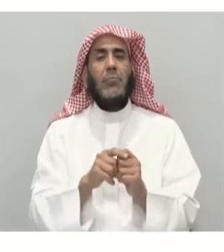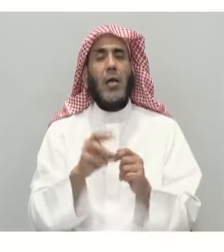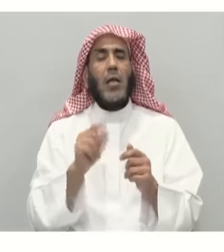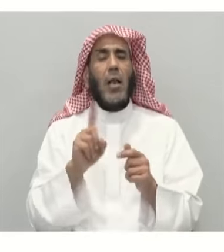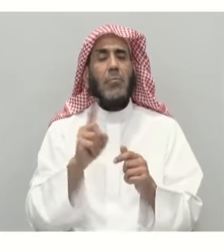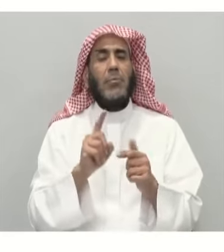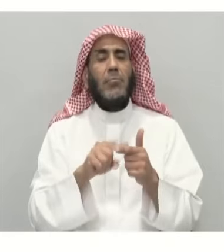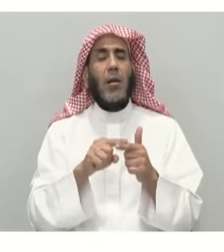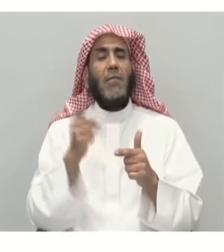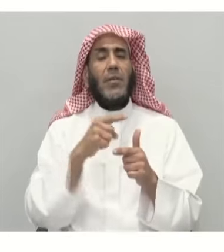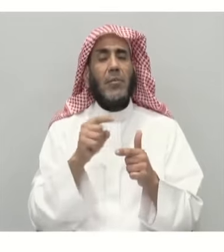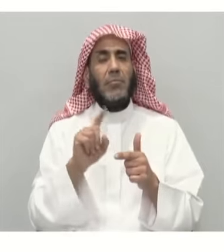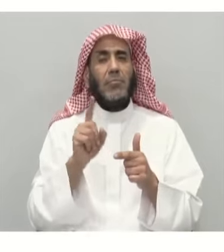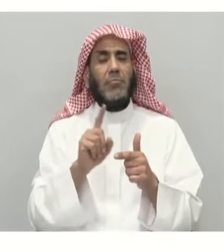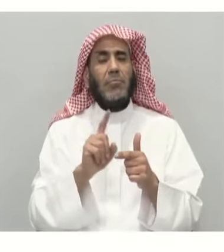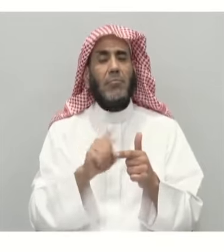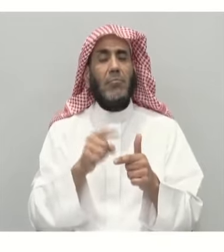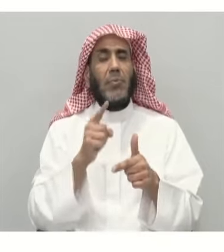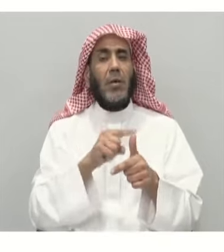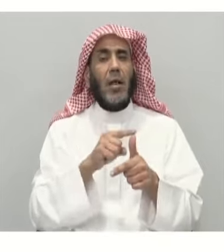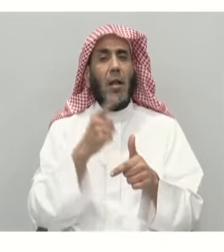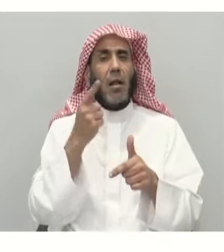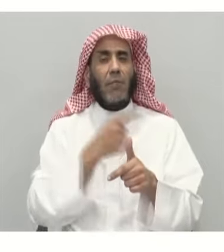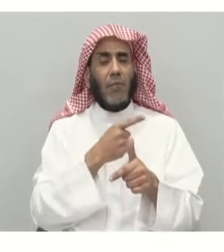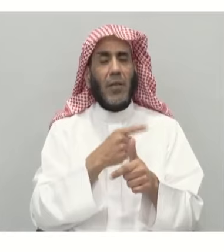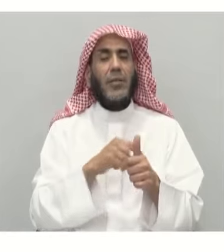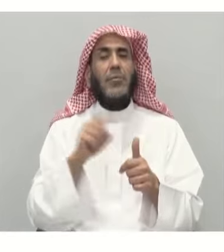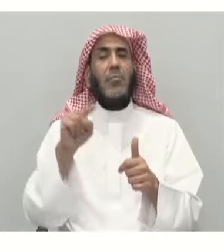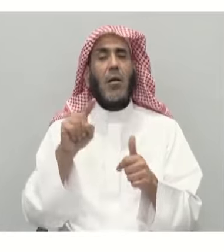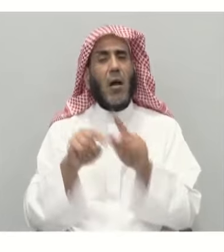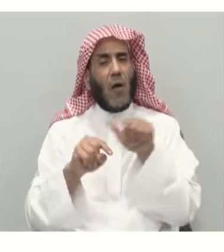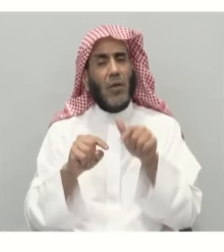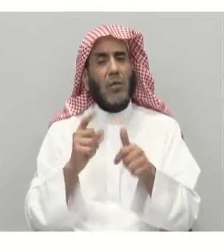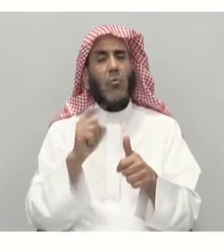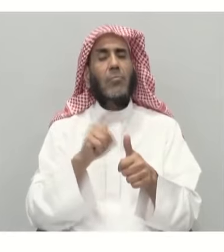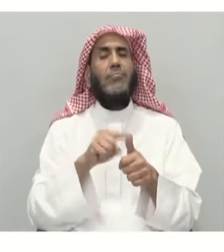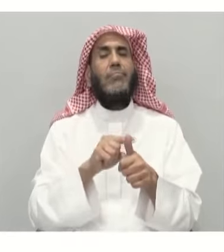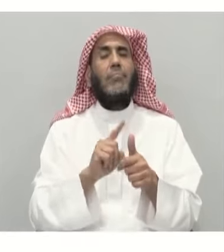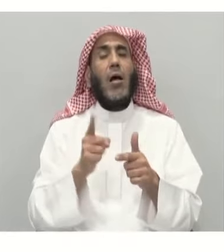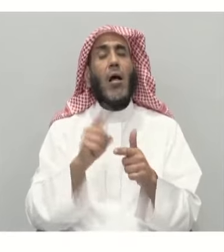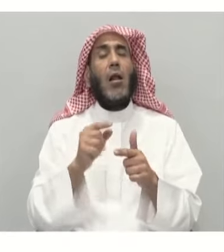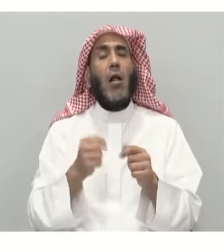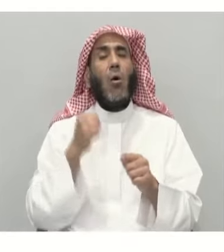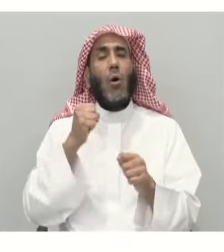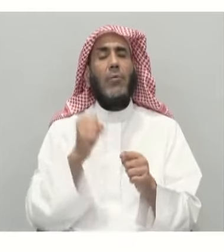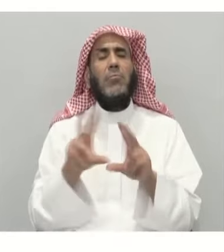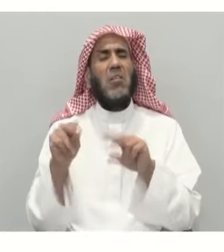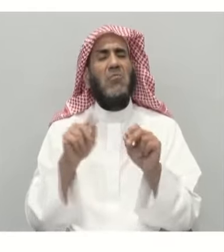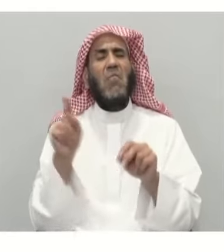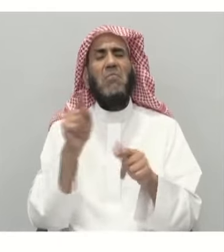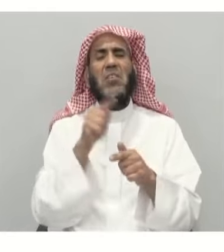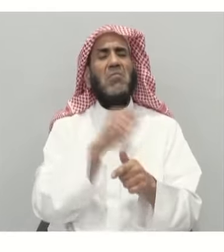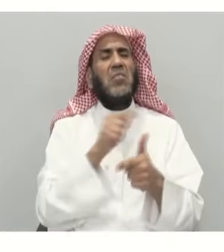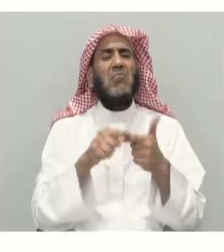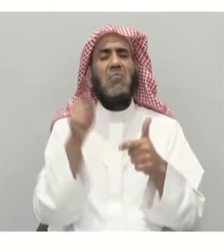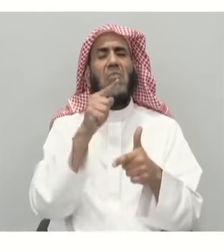الهمزه الفتح حركه ما قبلها ايضا الفتح ثم نقول الحركه الاقوى هي نفسها ذاتها